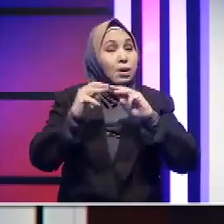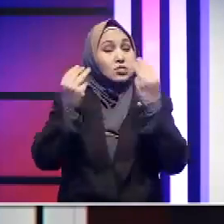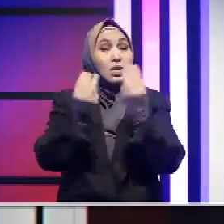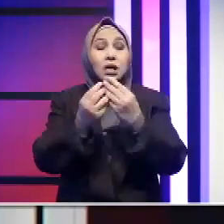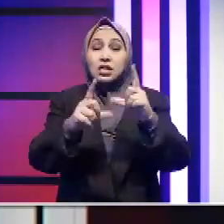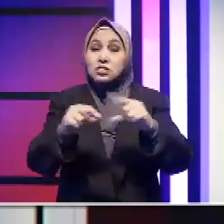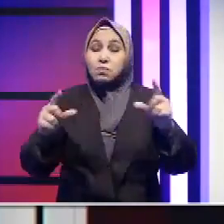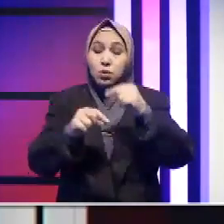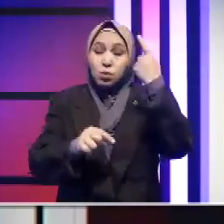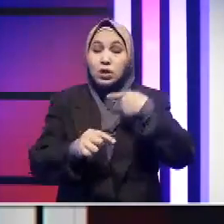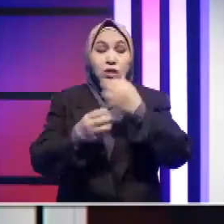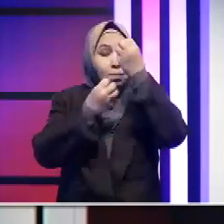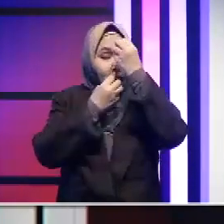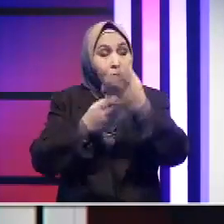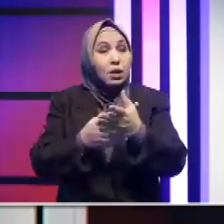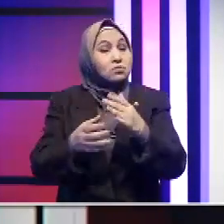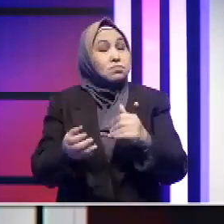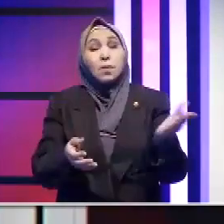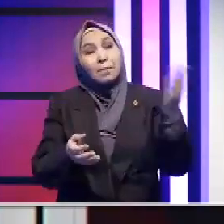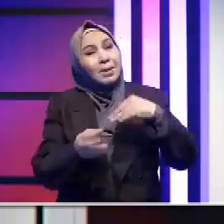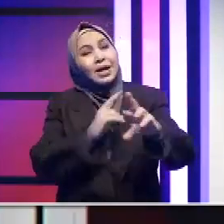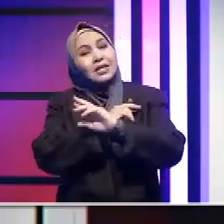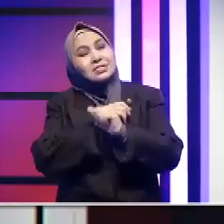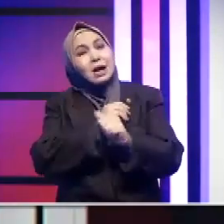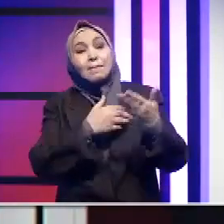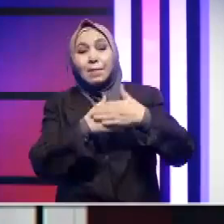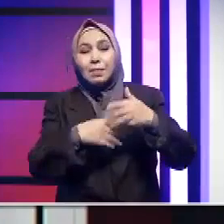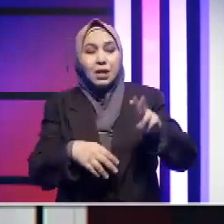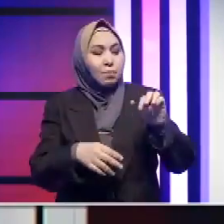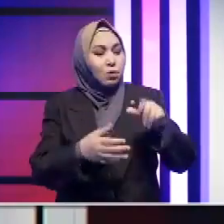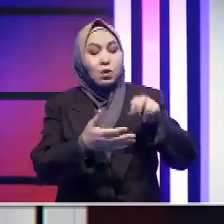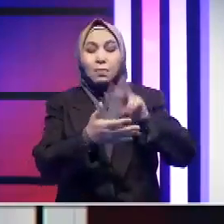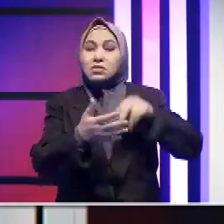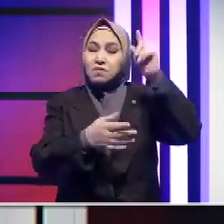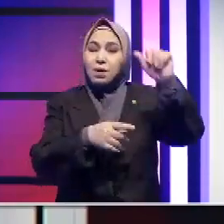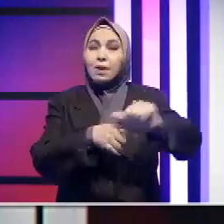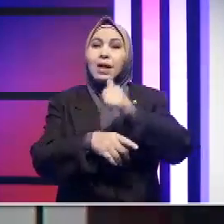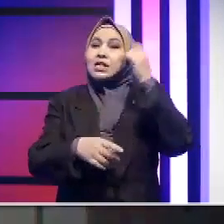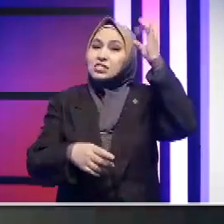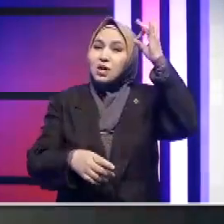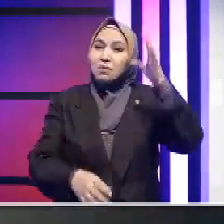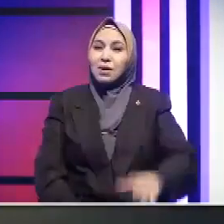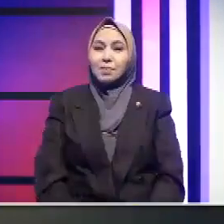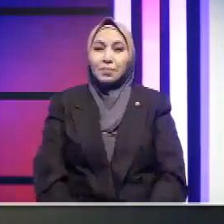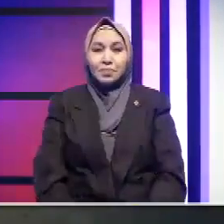sama-sama kita Maklumi selepas ini Jadi terlihat sementara kembali dalam Alquran Khairani insyaallah